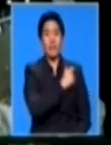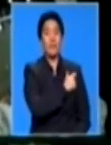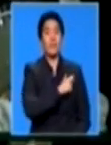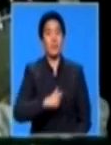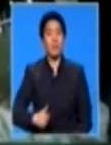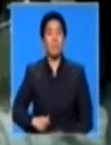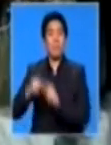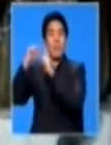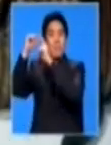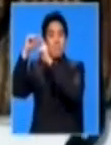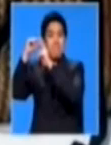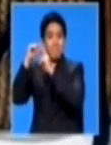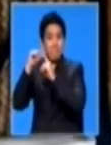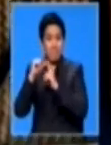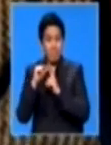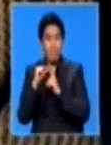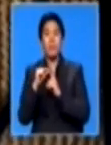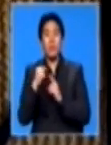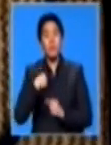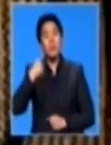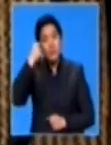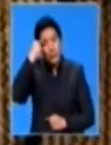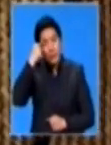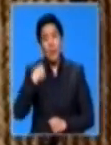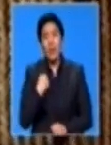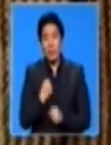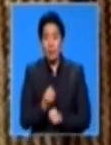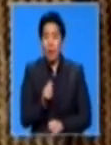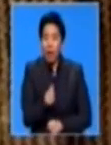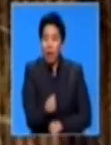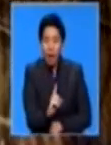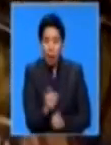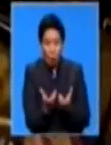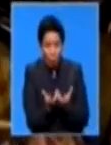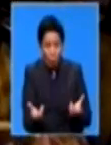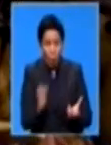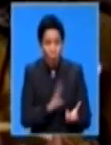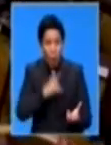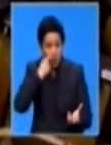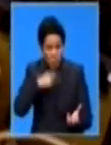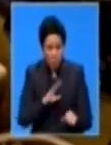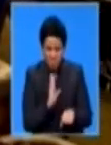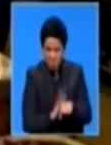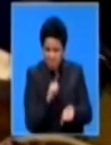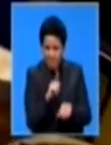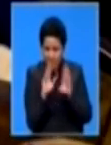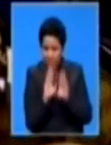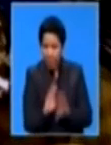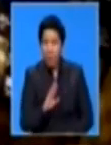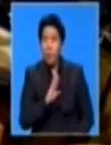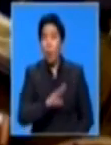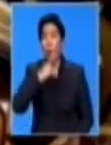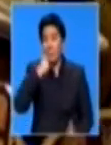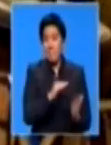ะครับที่ทรงมีพระดำริในเรื่องของการที่จะสร้างทำอย่างไรให้สินค้า ภูมิปัญญาท้องถิ่นสินค้าที่เป็นเอกลักษณ์ของคนไ